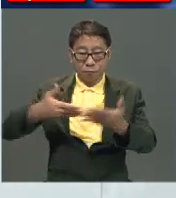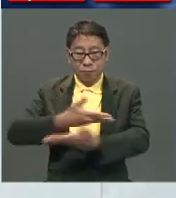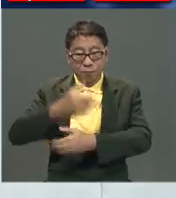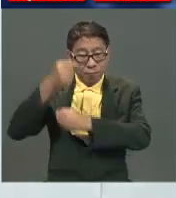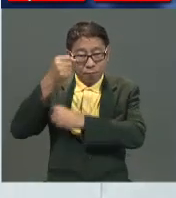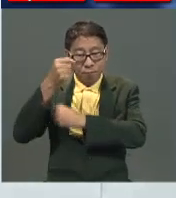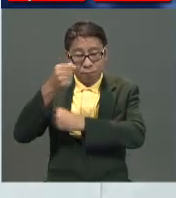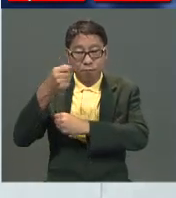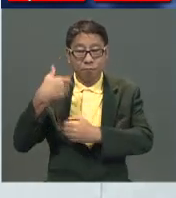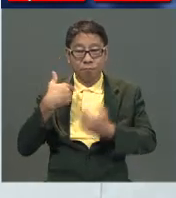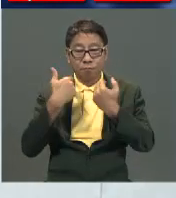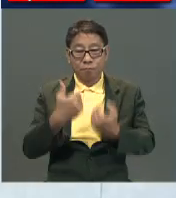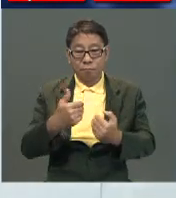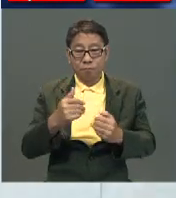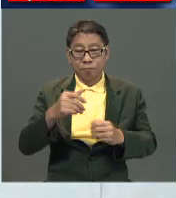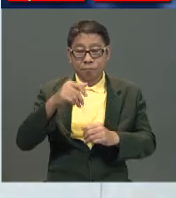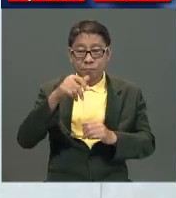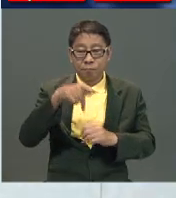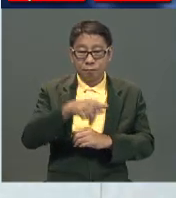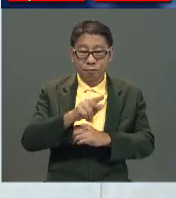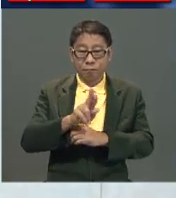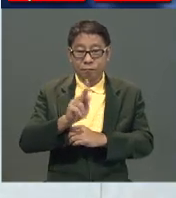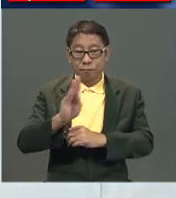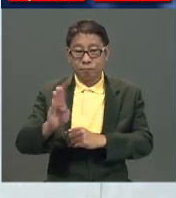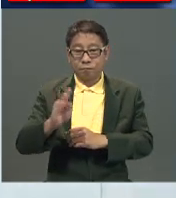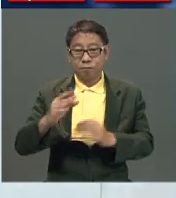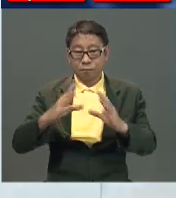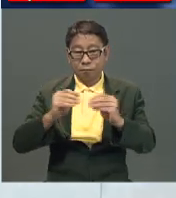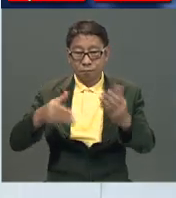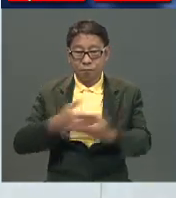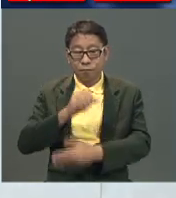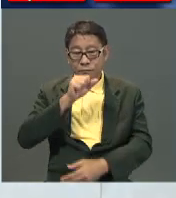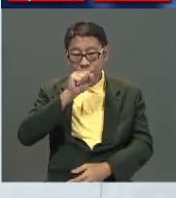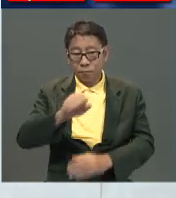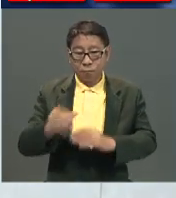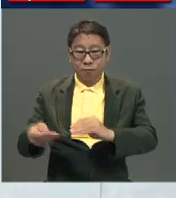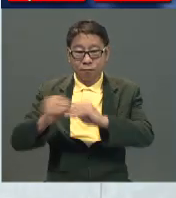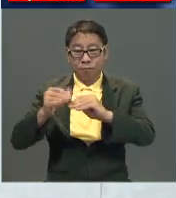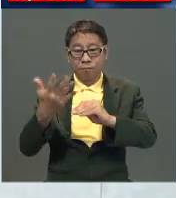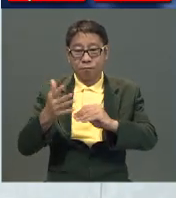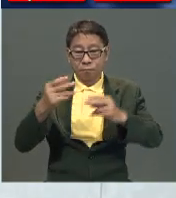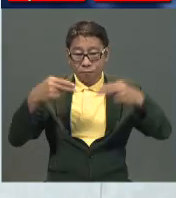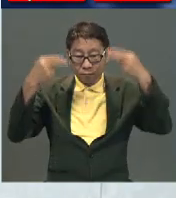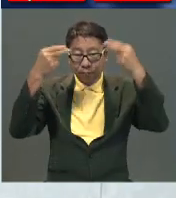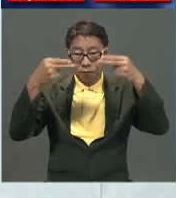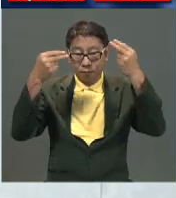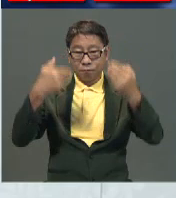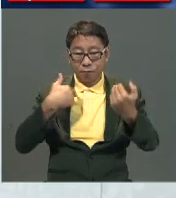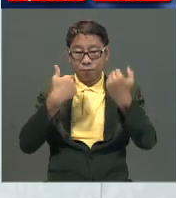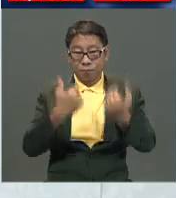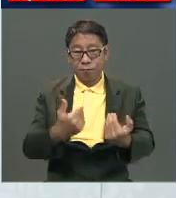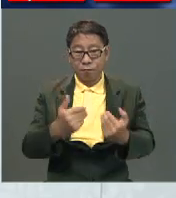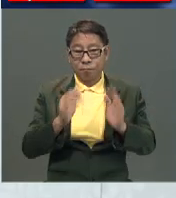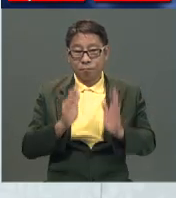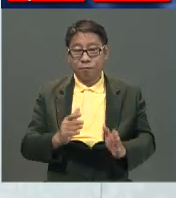เกี่ยวเลยนะเป็นเรื่องของพ.ร.บ.ชุมนุมอะไรก็มีเขาอยู่แล้วผมไม่ต้องไปสั่งการอะไรเพิ่มเติมผมเป็นห่วงกังวลเท่านั้นเองนะในการที่